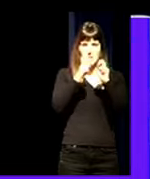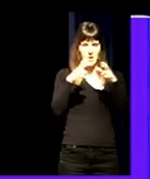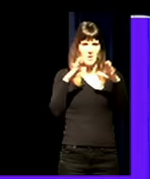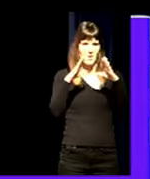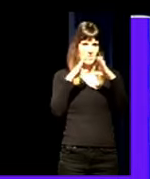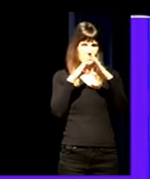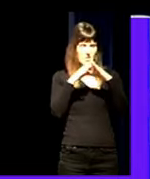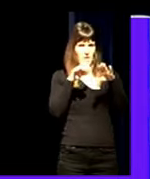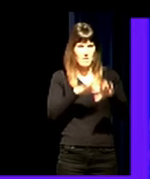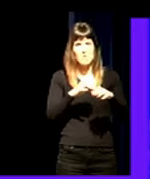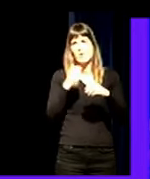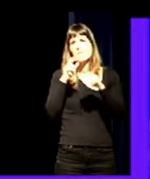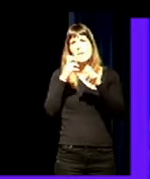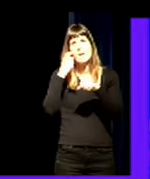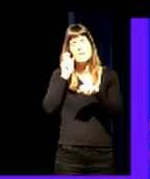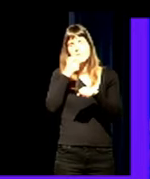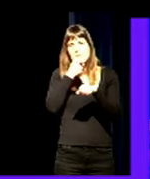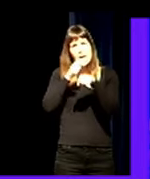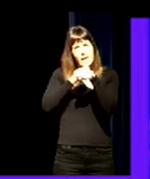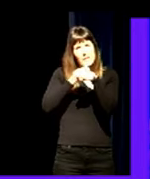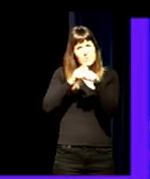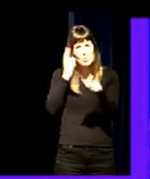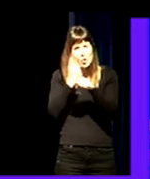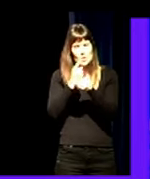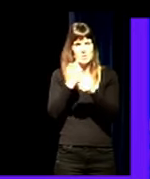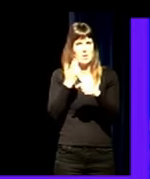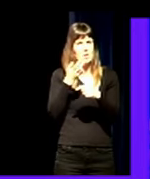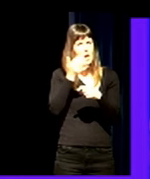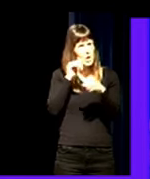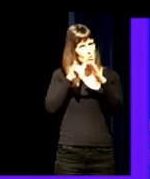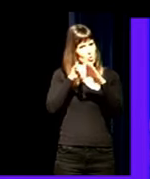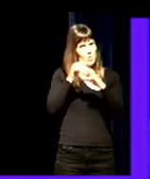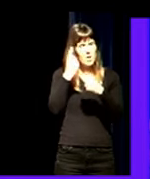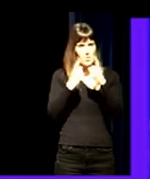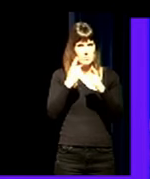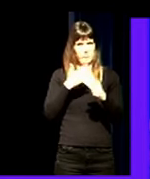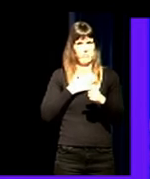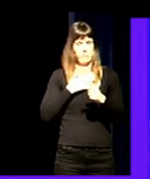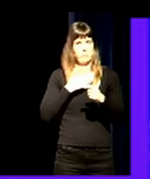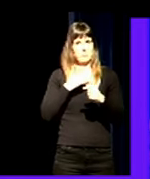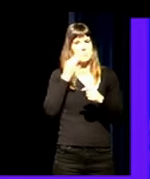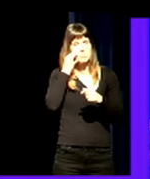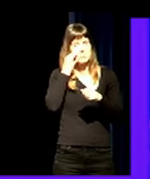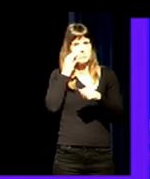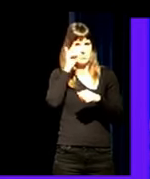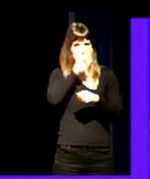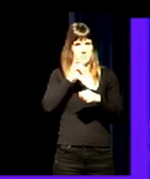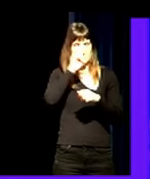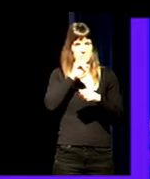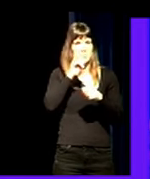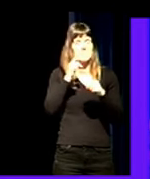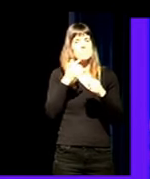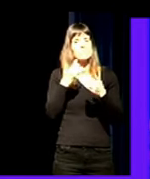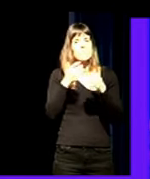daudezela asko, ez da? Youtuber gara afroamerikarrak direnak eta bermatzen dituztenak bestelako adibidez egileak,